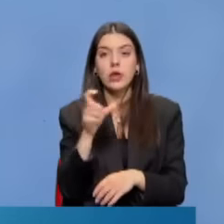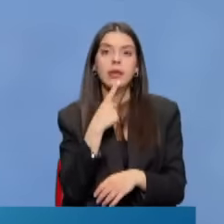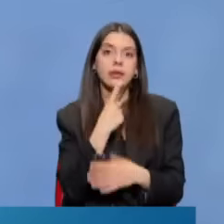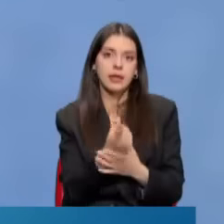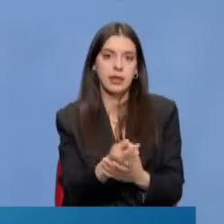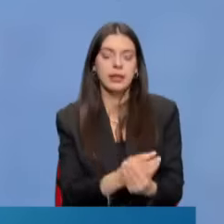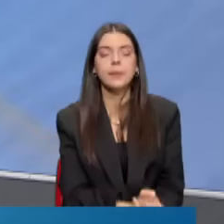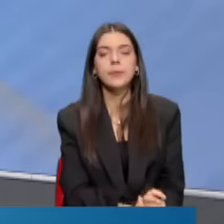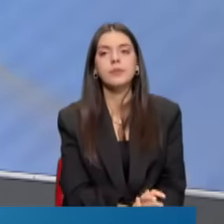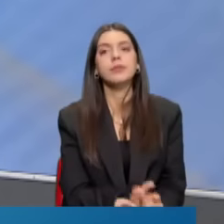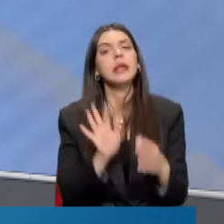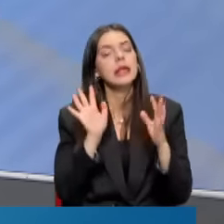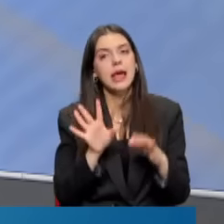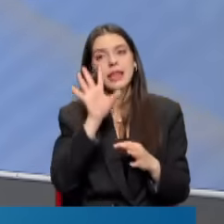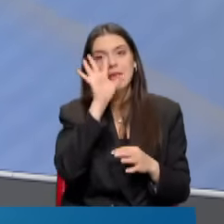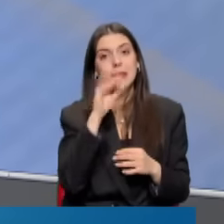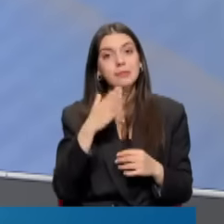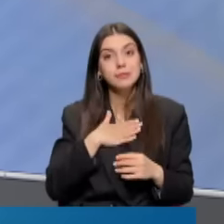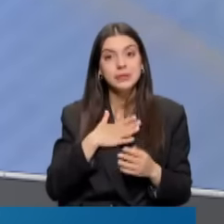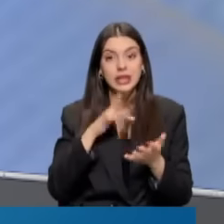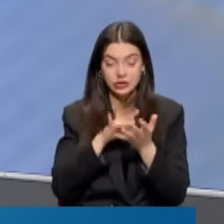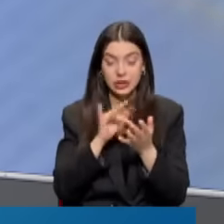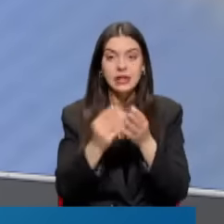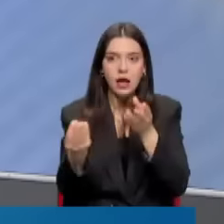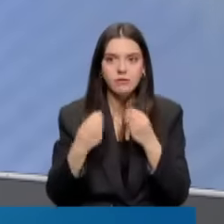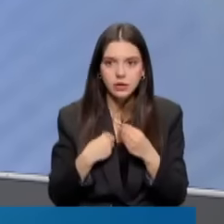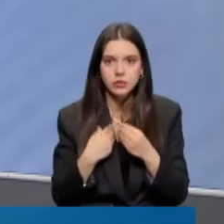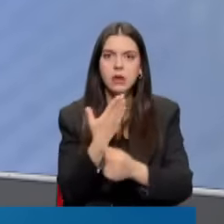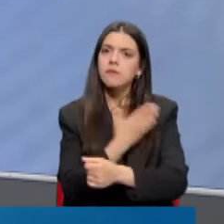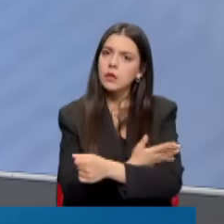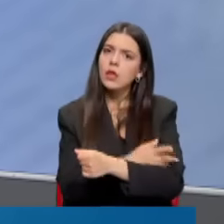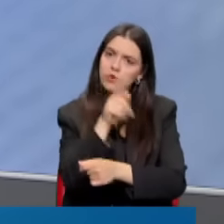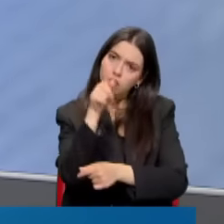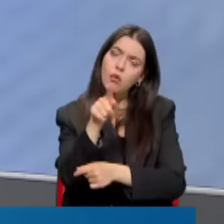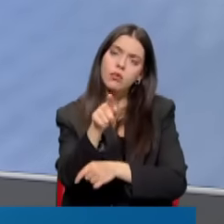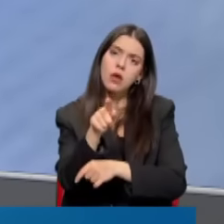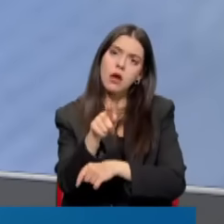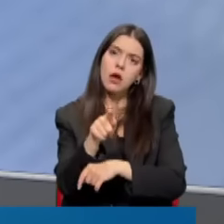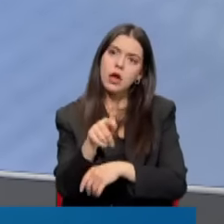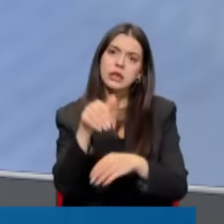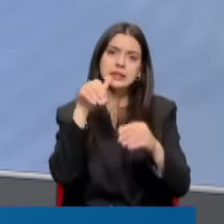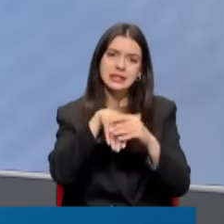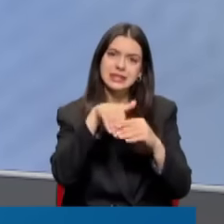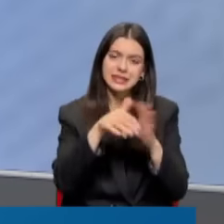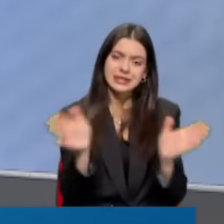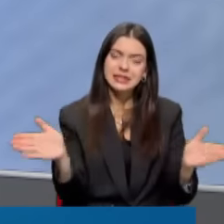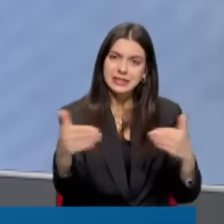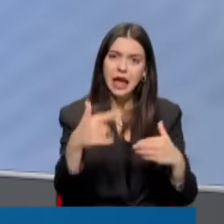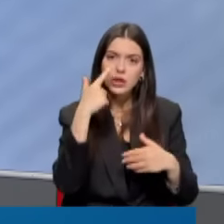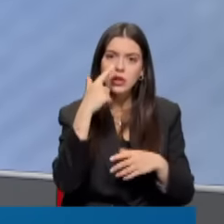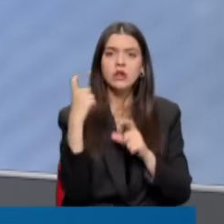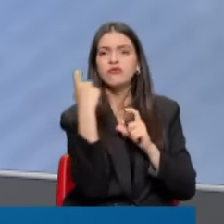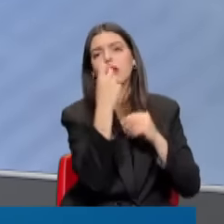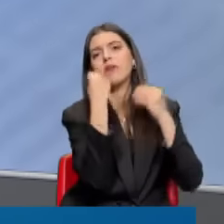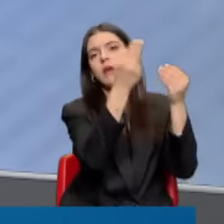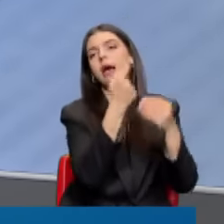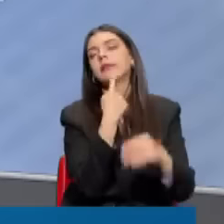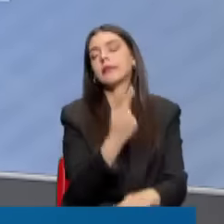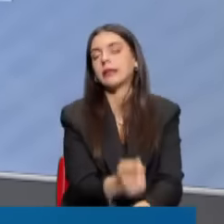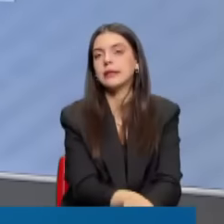yani eee kim bizi cezalandırıyor halk ona sandıkta cevap verdi Dedi Ekrem